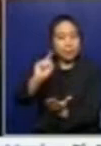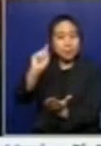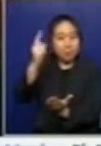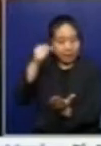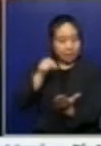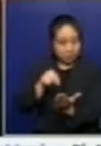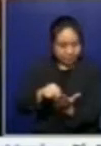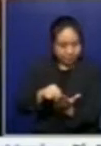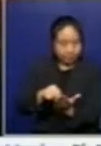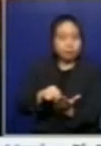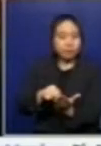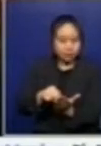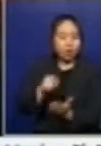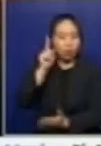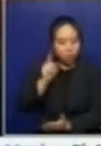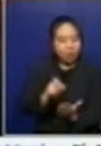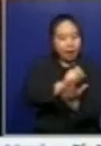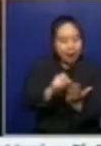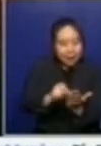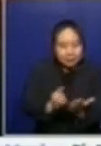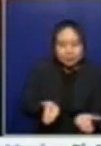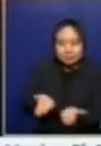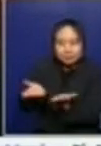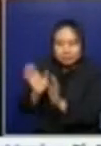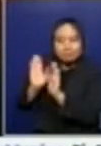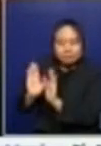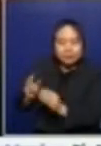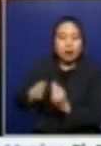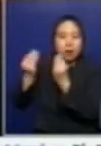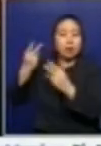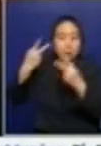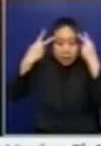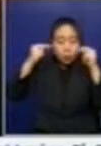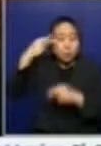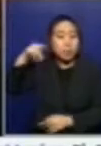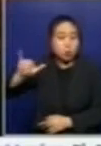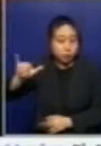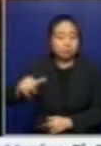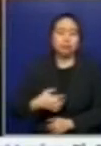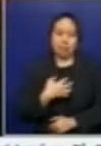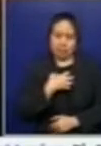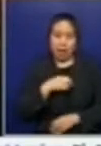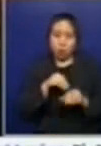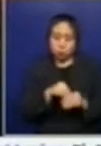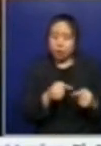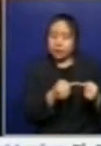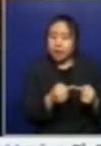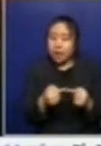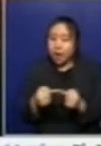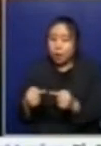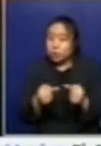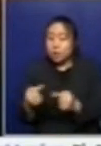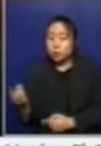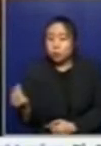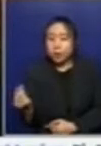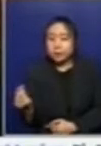ก็คือต้องร่างเพื่อเอาใจคุณประยุทธ์นะครับนะอยากอยู่ยาวอยู่ยาวแค่ไหนครับ